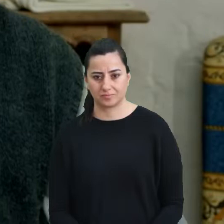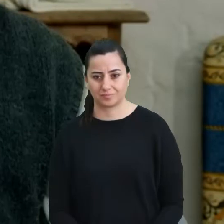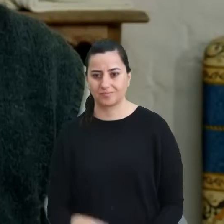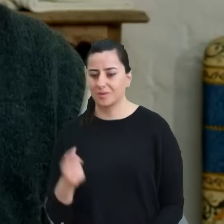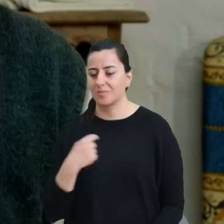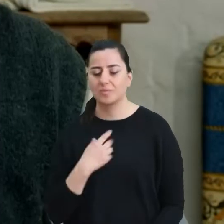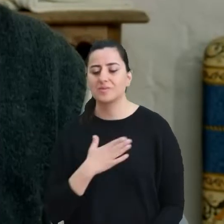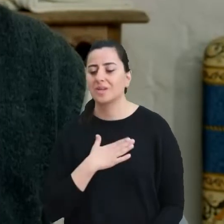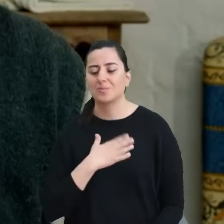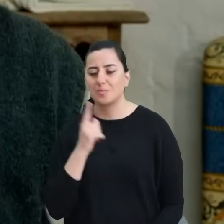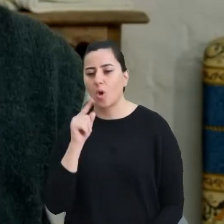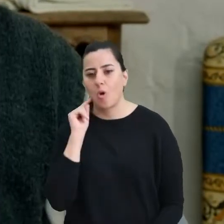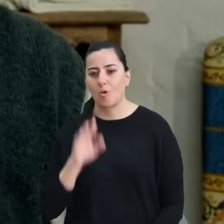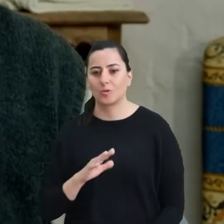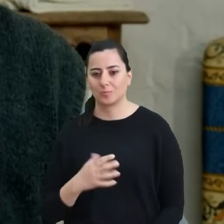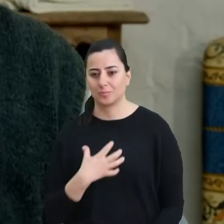Sen benim canım oğlumsun.